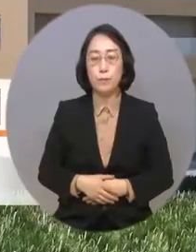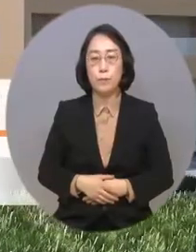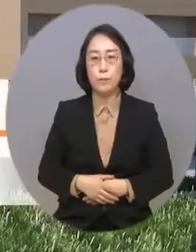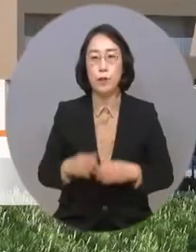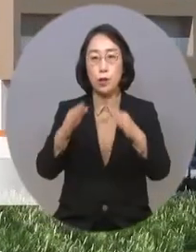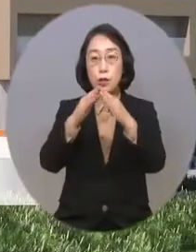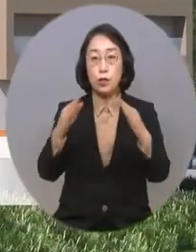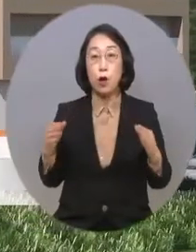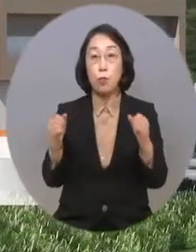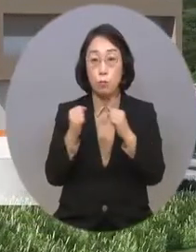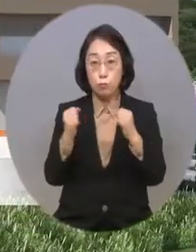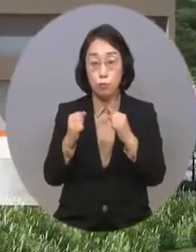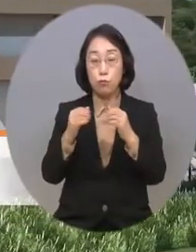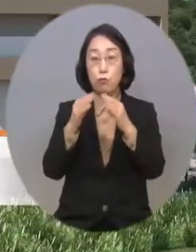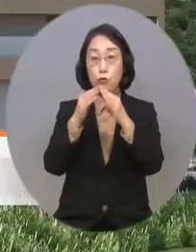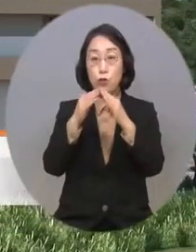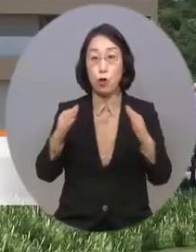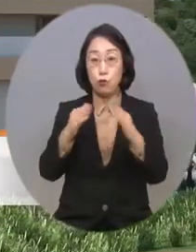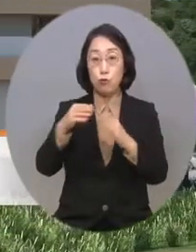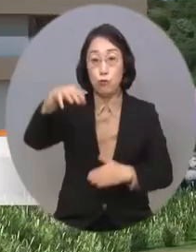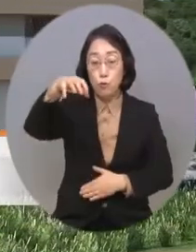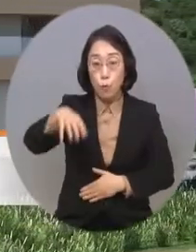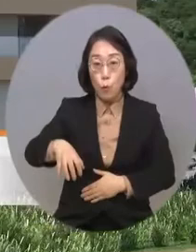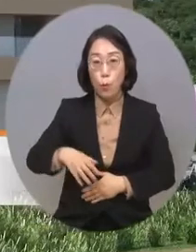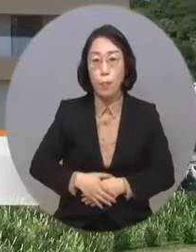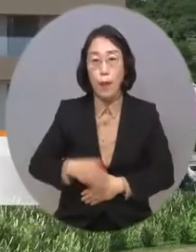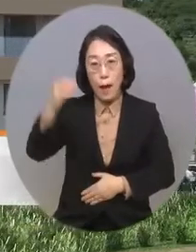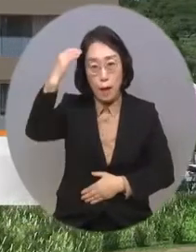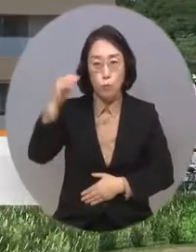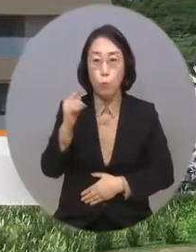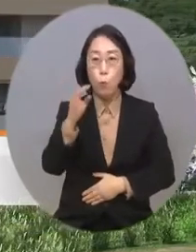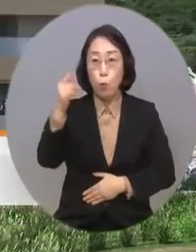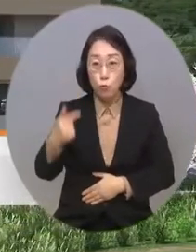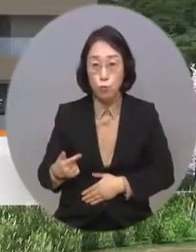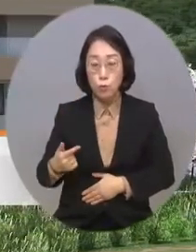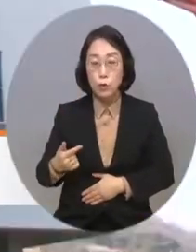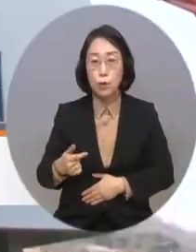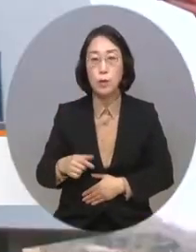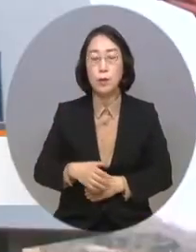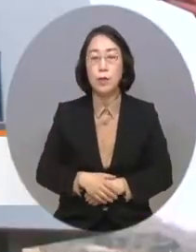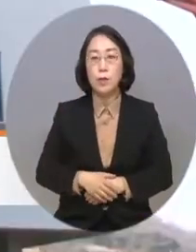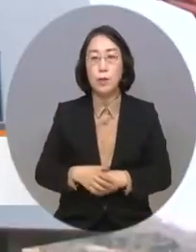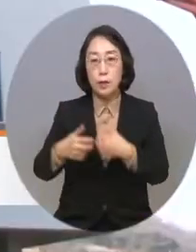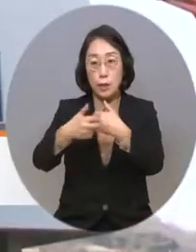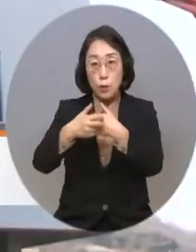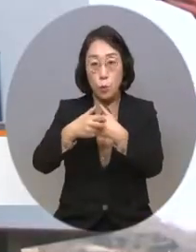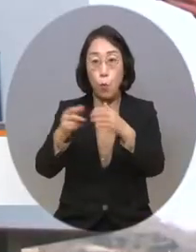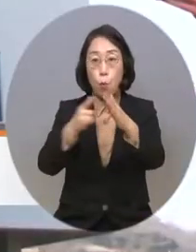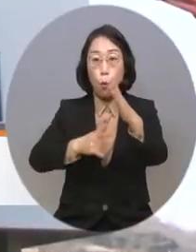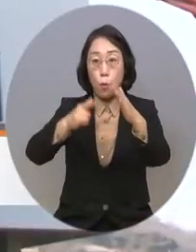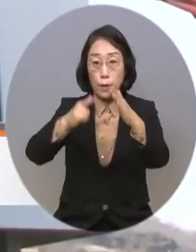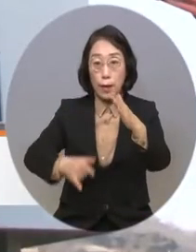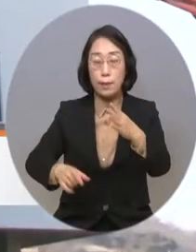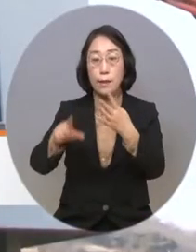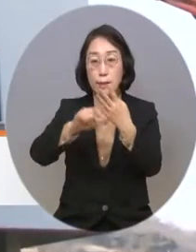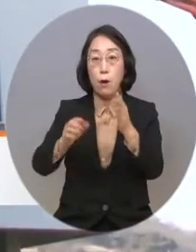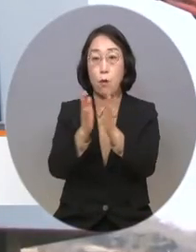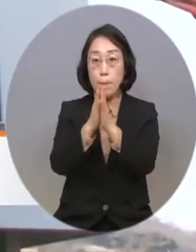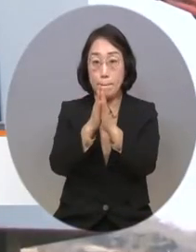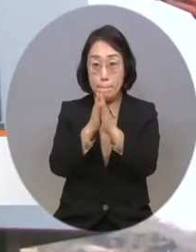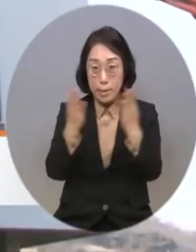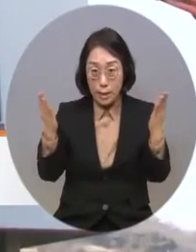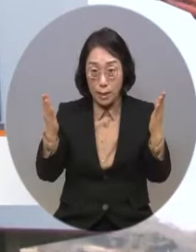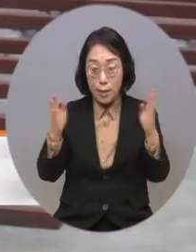전북 전주시에 위치한 국가보훈처 소속 한국보훈복지의료공단에서 올해 4월 개원을 앞두고